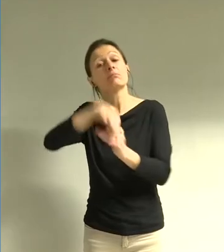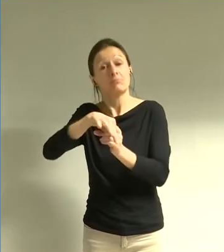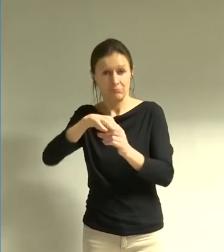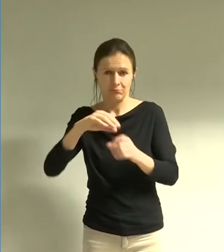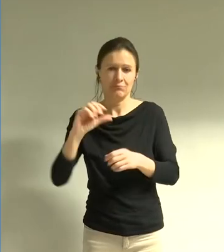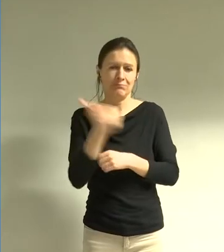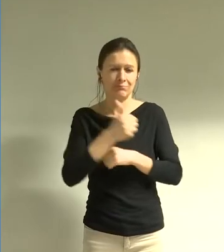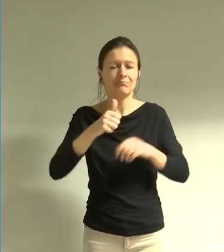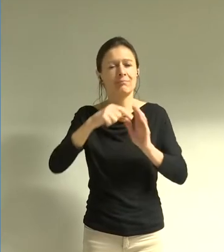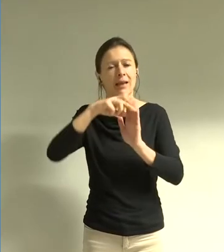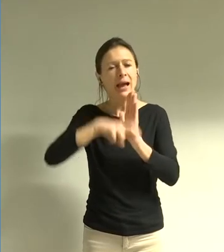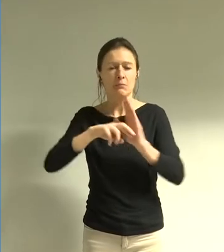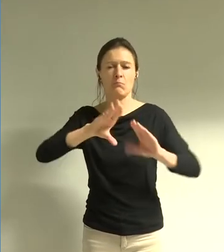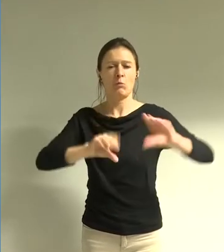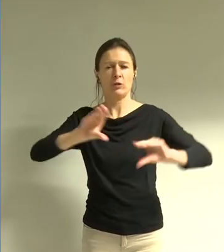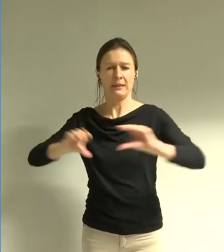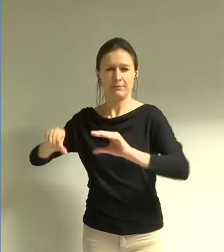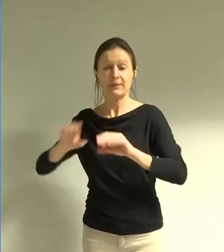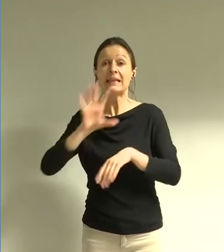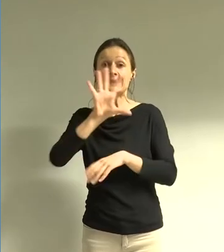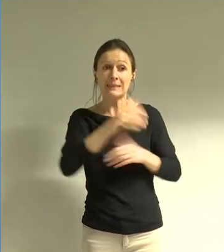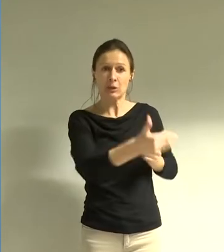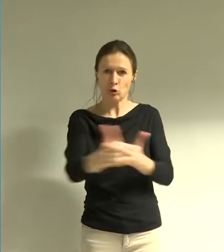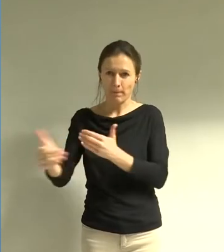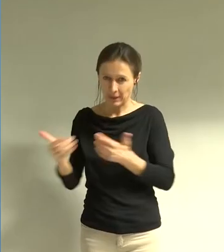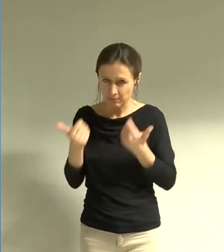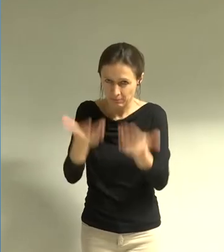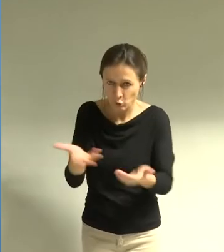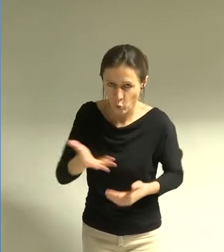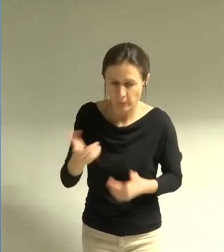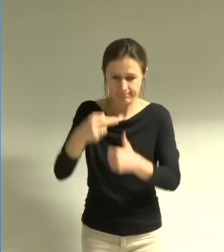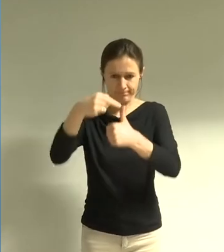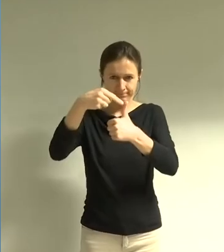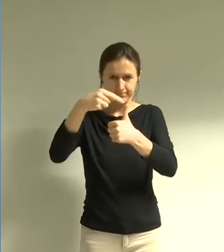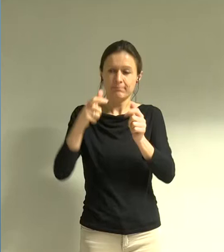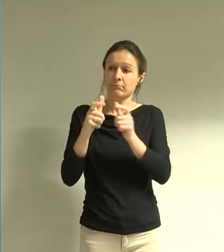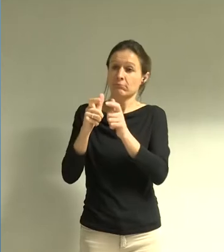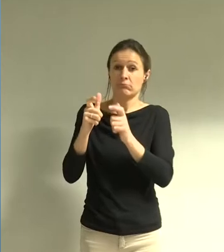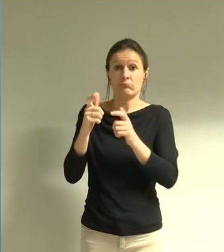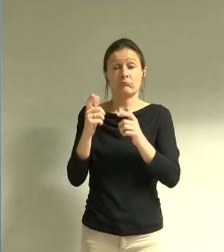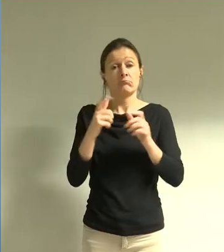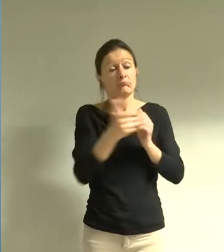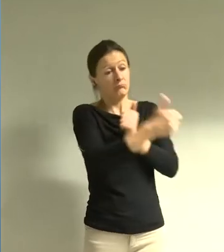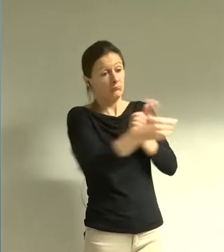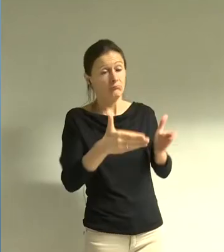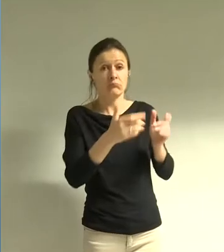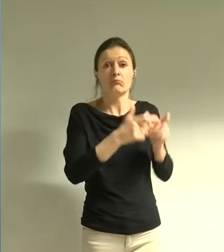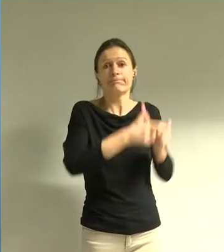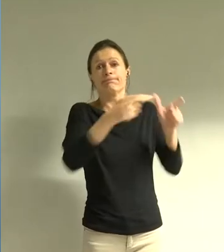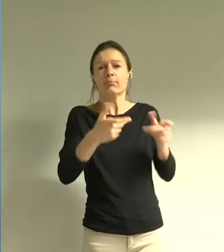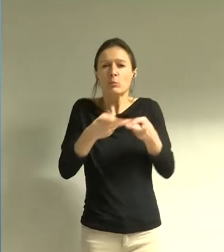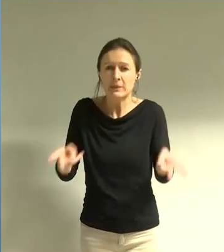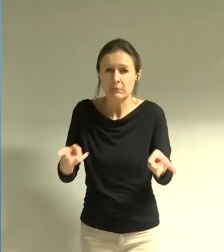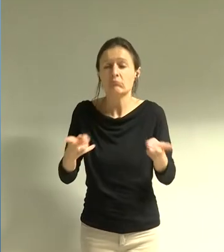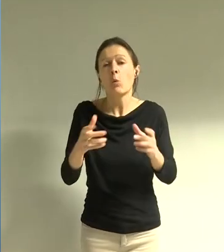cinq collèges proposés sont les institutions publiques ça peut être des collectivités mais aussi des opc cd